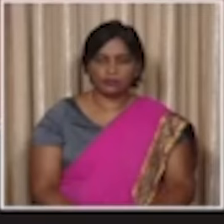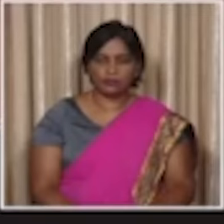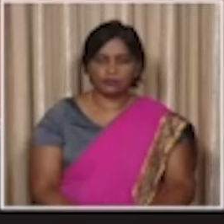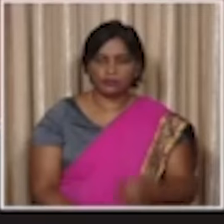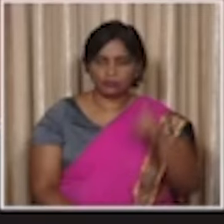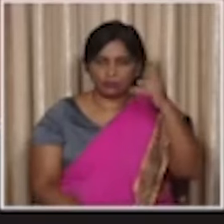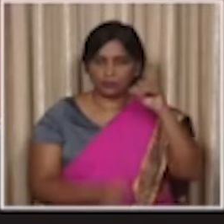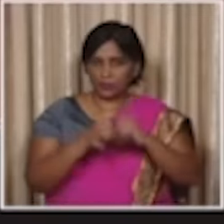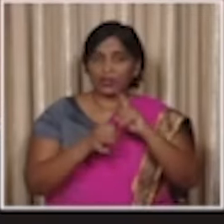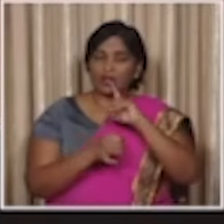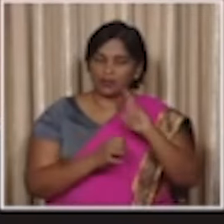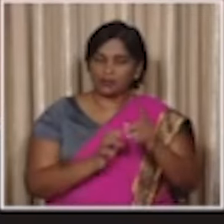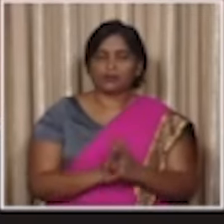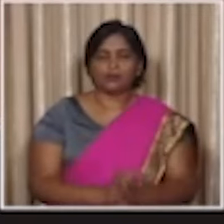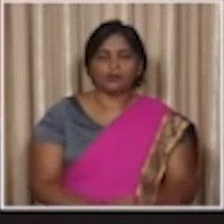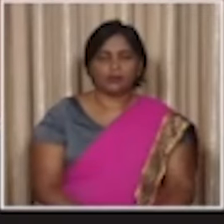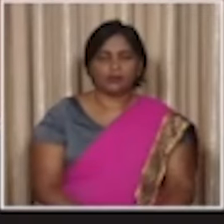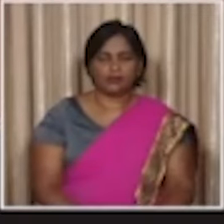කරුණාකරලා එතුමිට ප්‍රශ්න අහන්න දෙන්න.